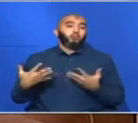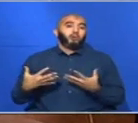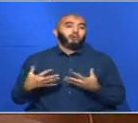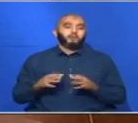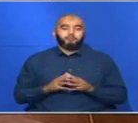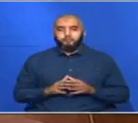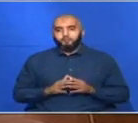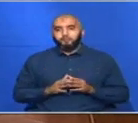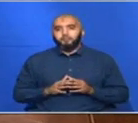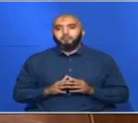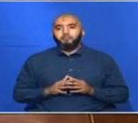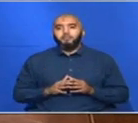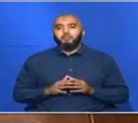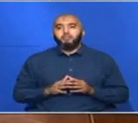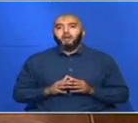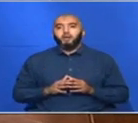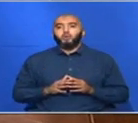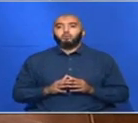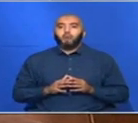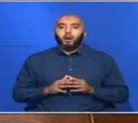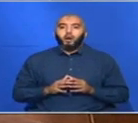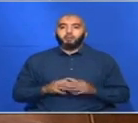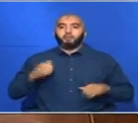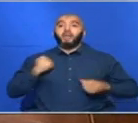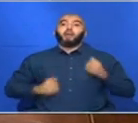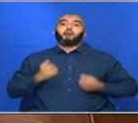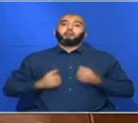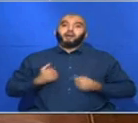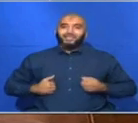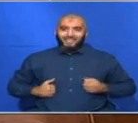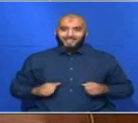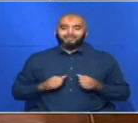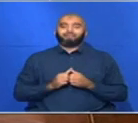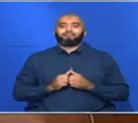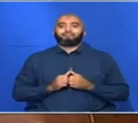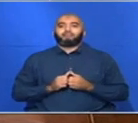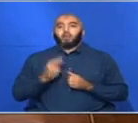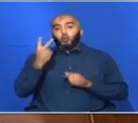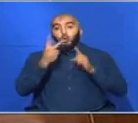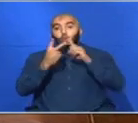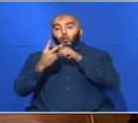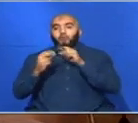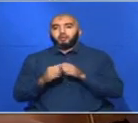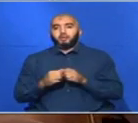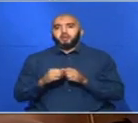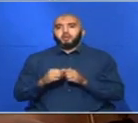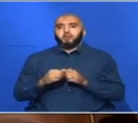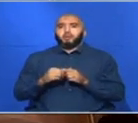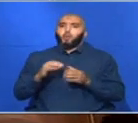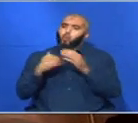قسمين طهاره صغرى وطهاره كبرى اذا كان الامر يتعلق بالطهاره الصغرى فلاح حرج